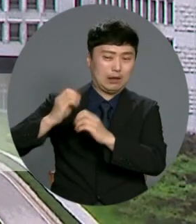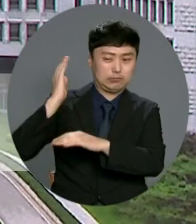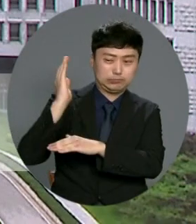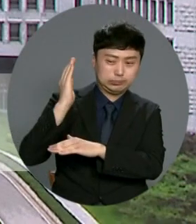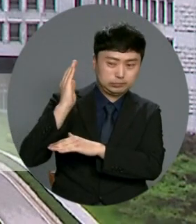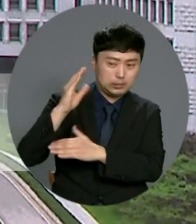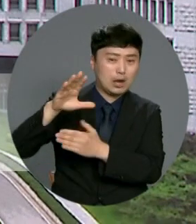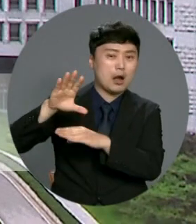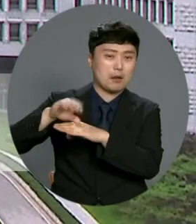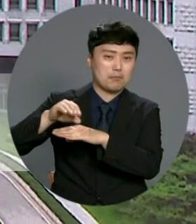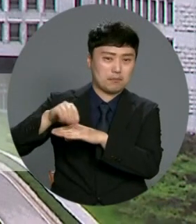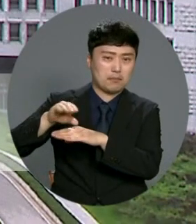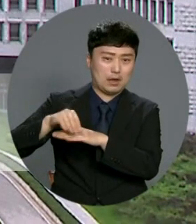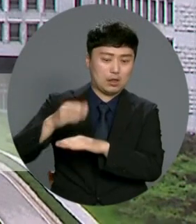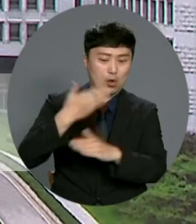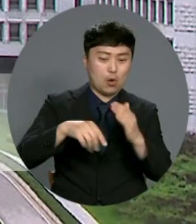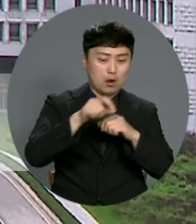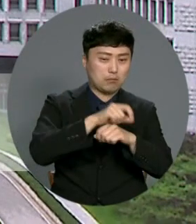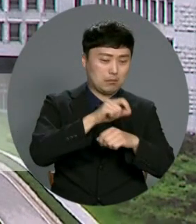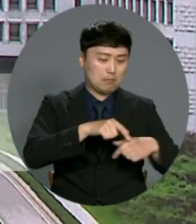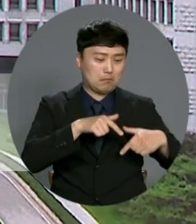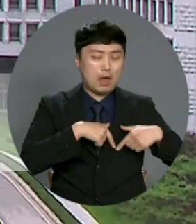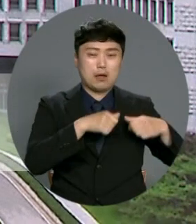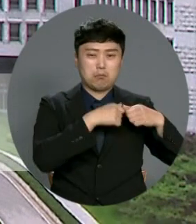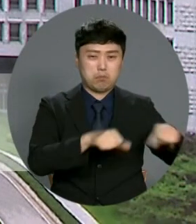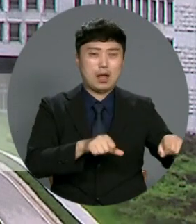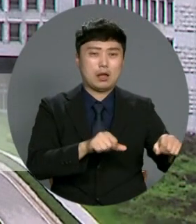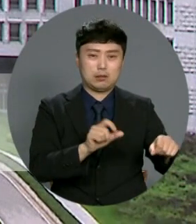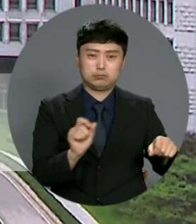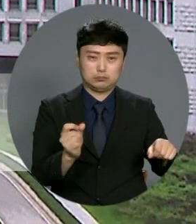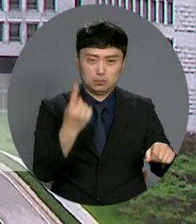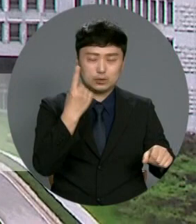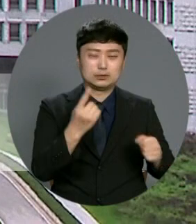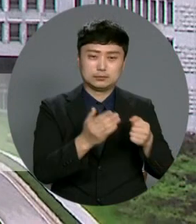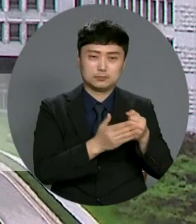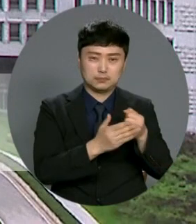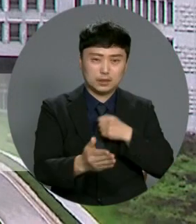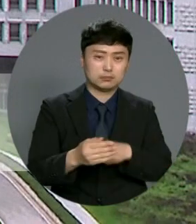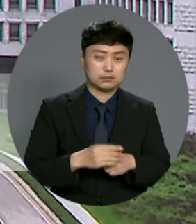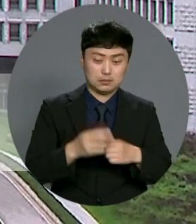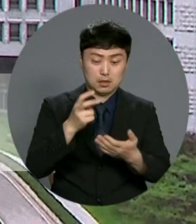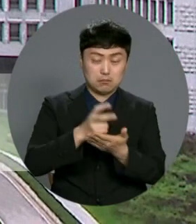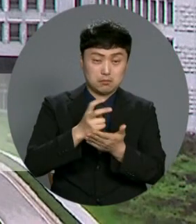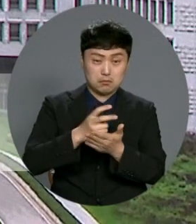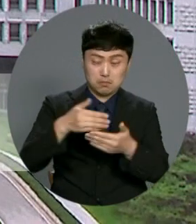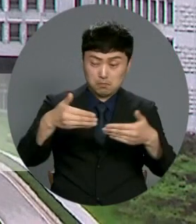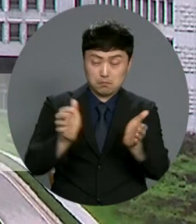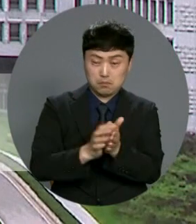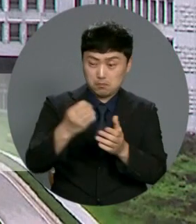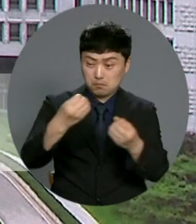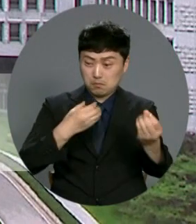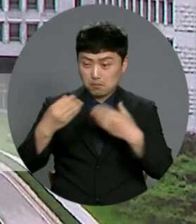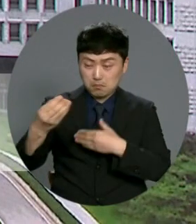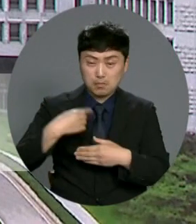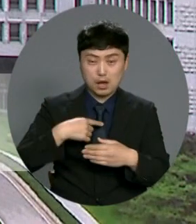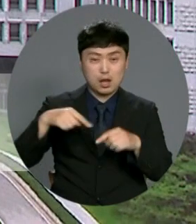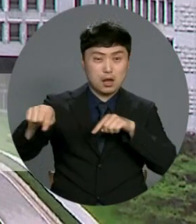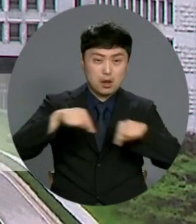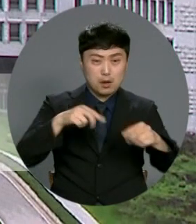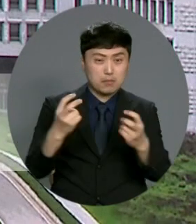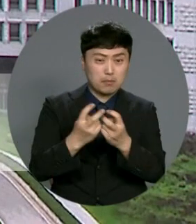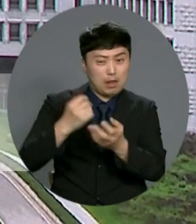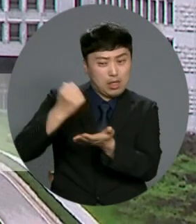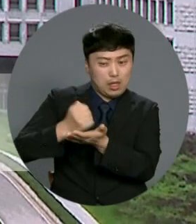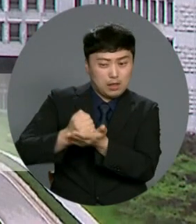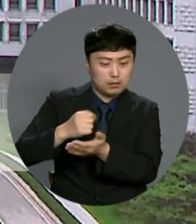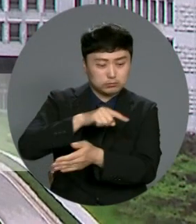해서 공무원의 명예를 훼손했다는 주장입니다. 하지만 법조계에선 정책을 비판했다는 이유로 공무원이 명예훼손을 당했다는